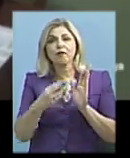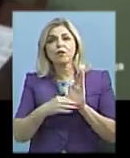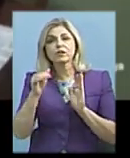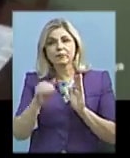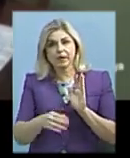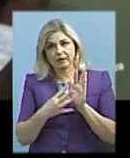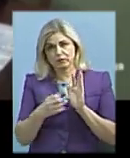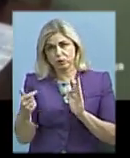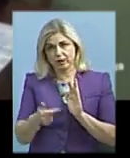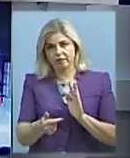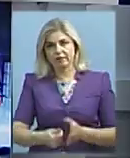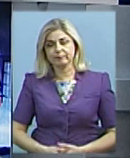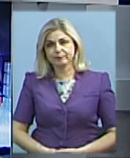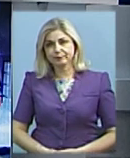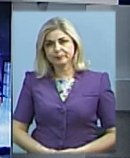гривень.